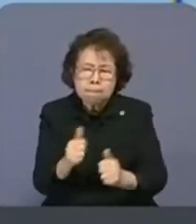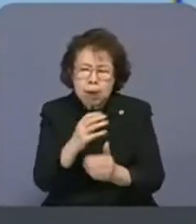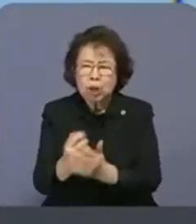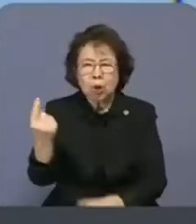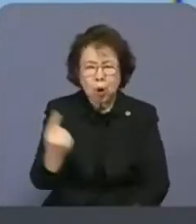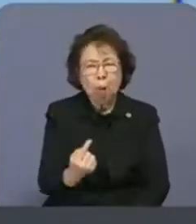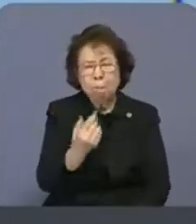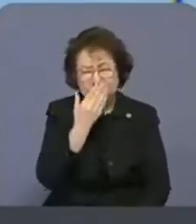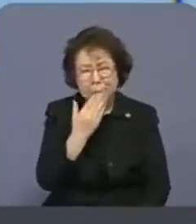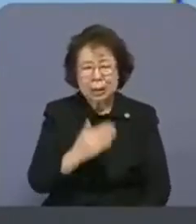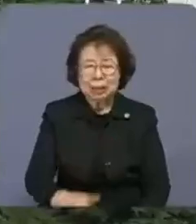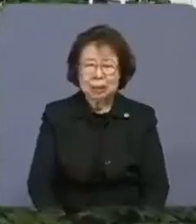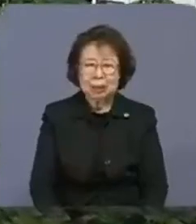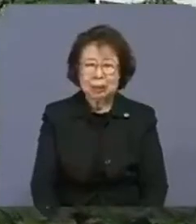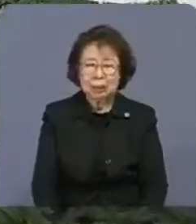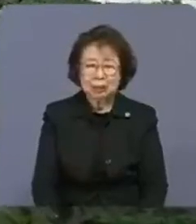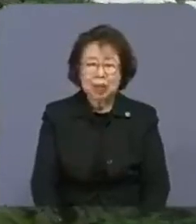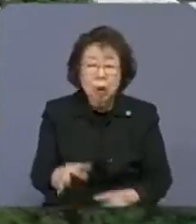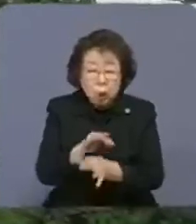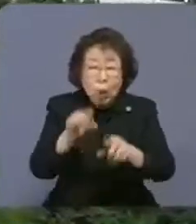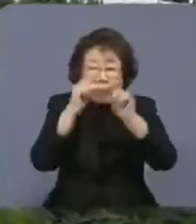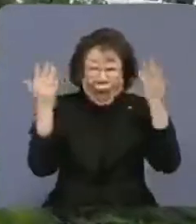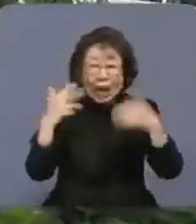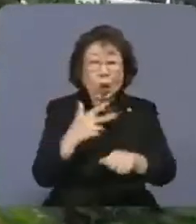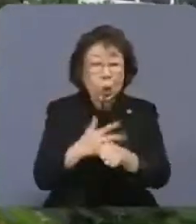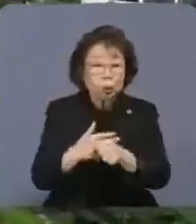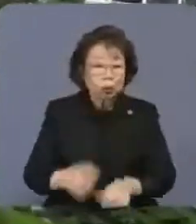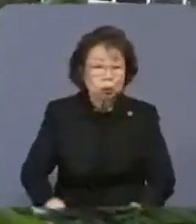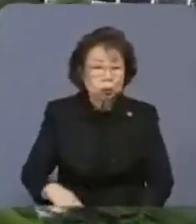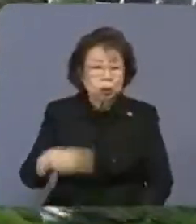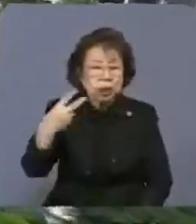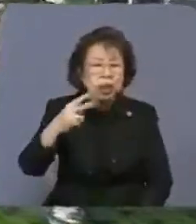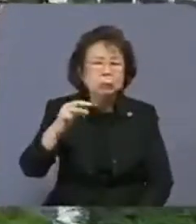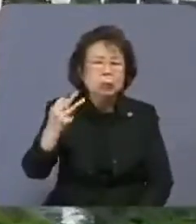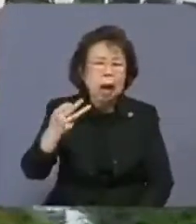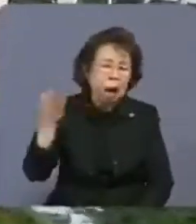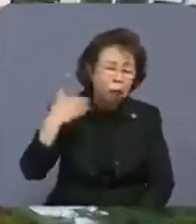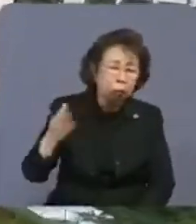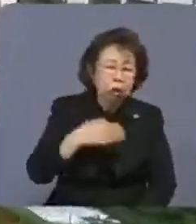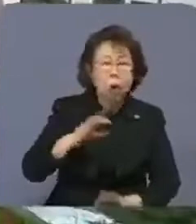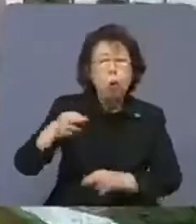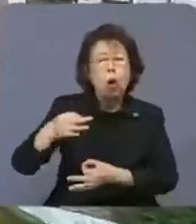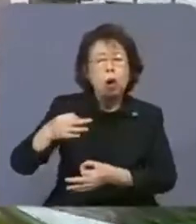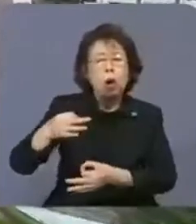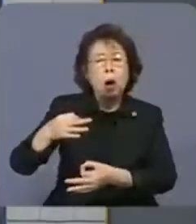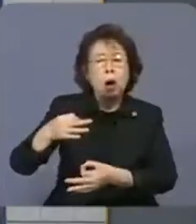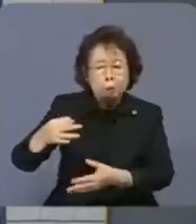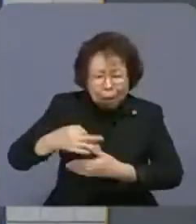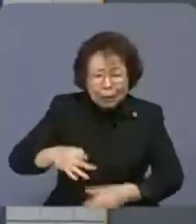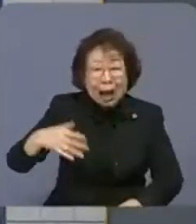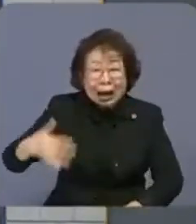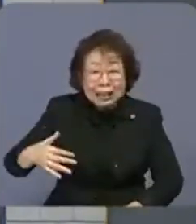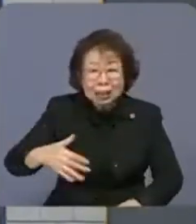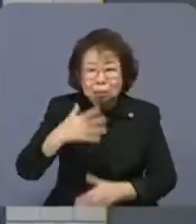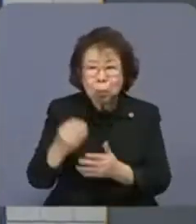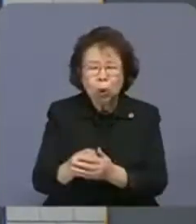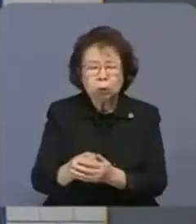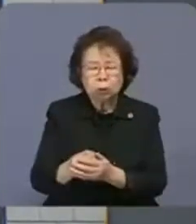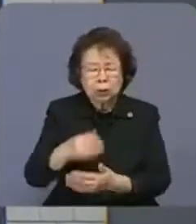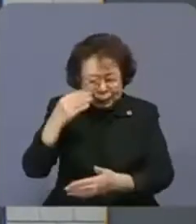생각합니다 동아대 교수 여 비에도 지난 2013년부터 임금 동결로 못 받은 임금과 퇴직금